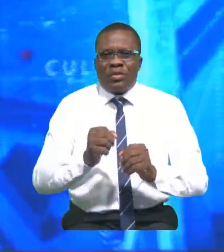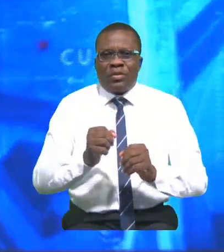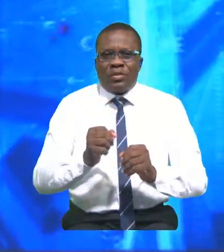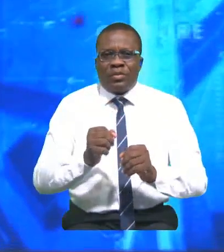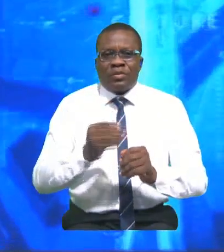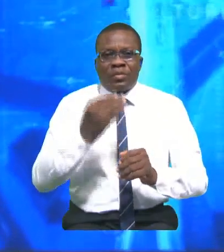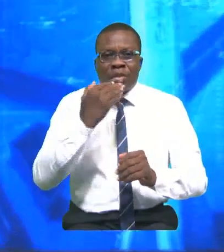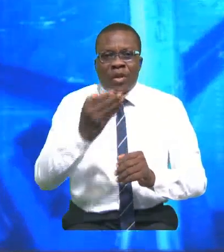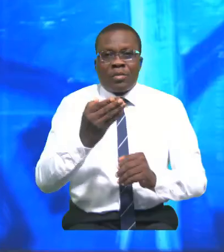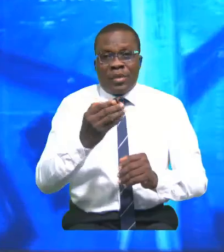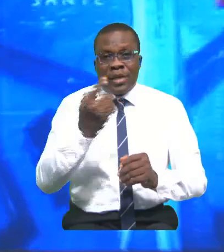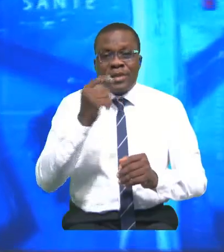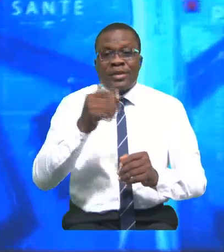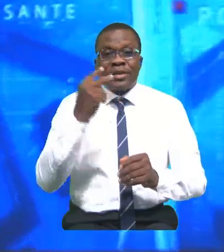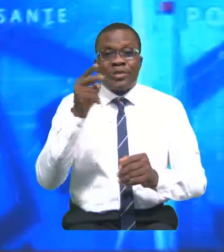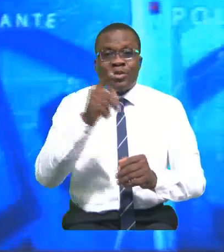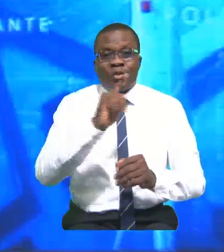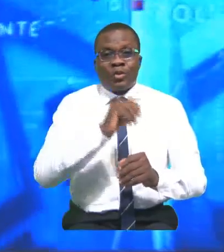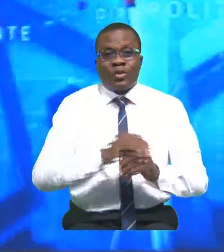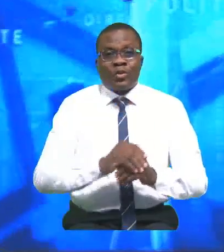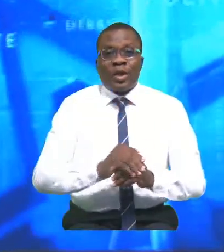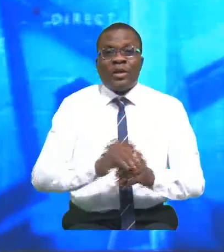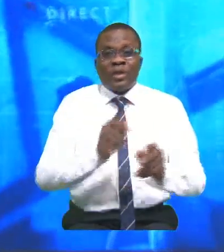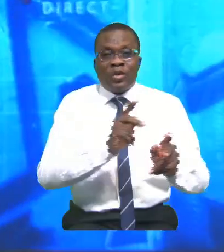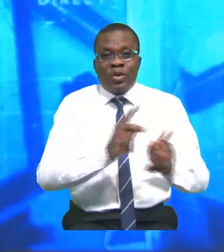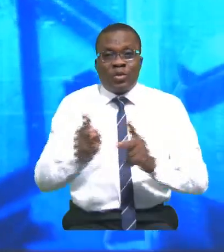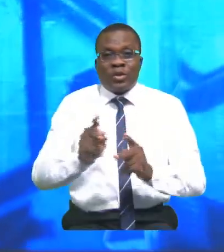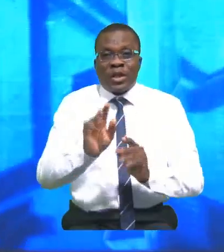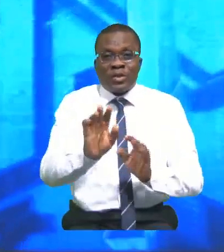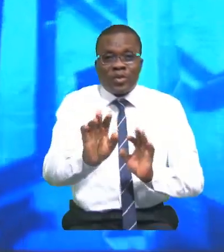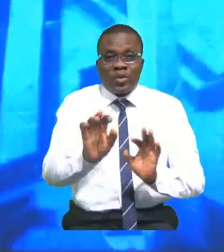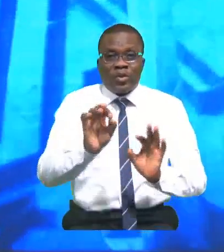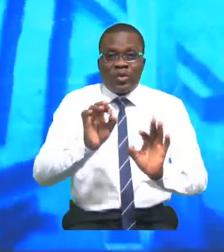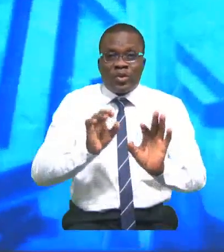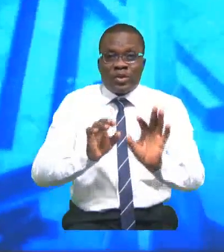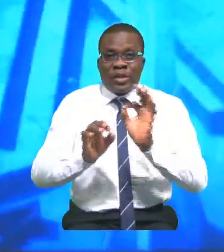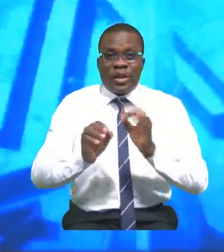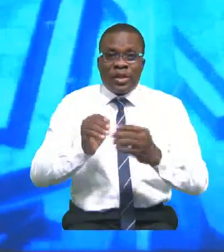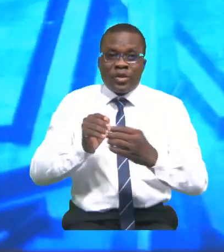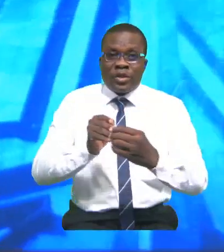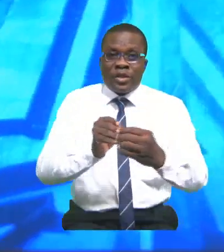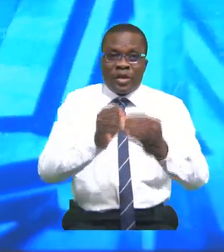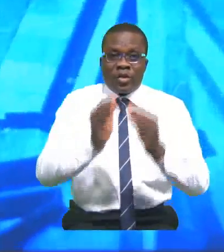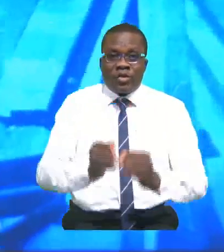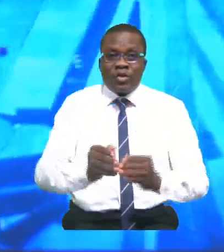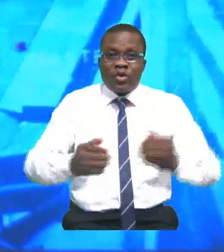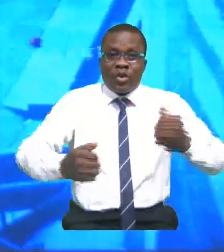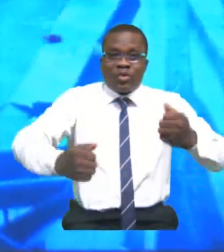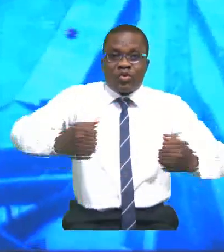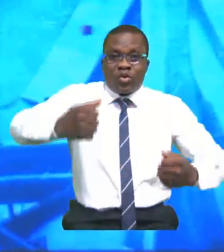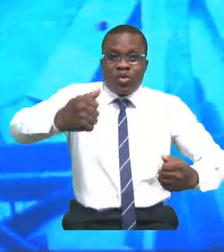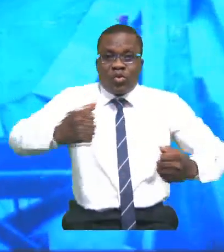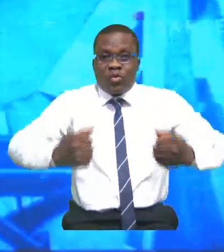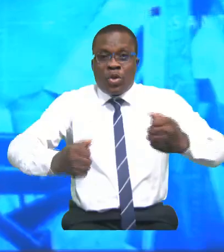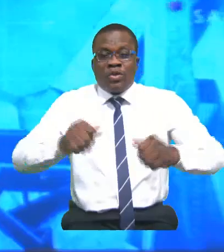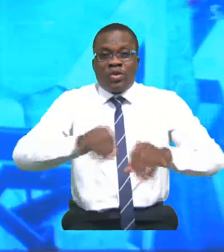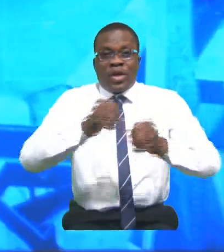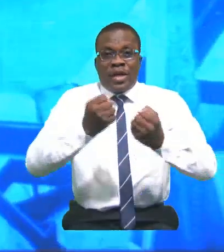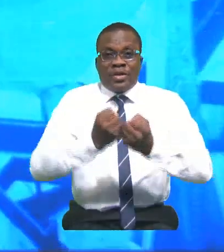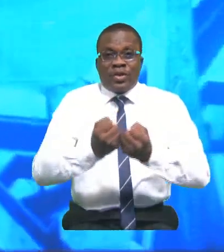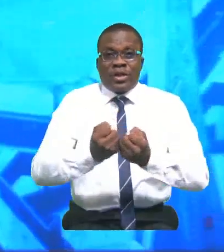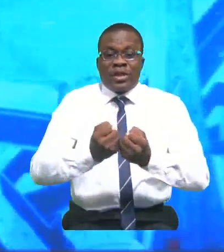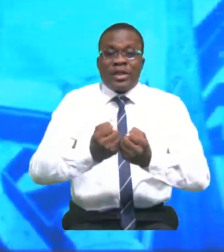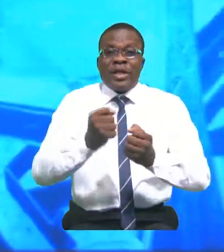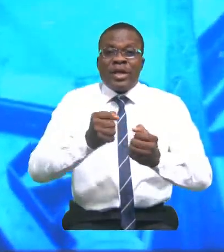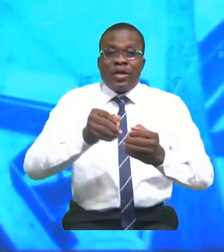koudous abdouay le processus de sélection des conducteurs de camion poilau à la société de gestion des déchets et de la